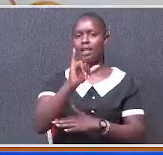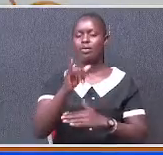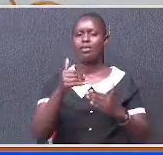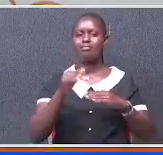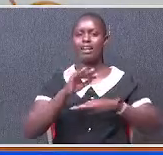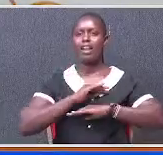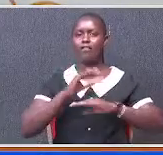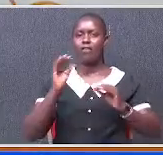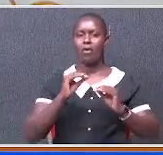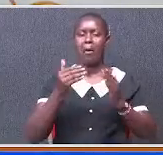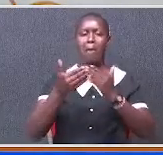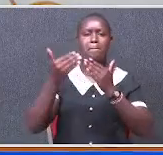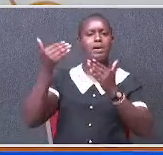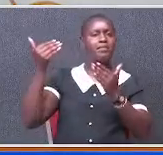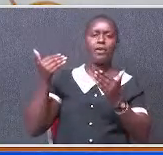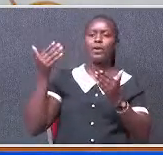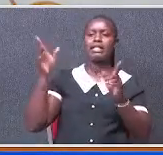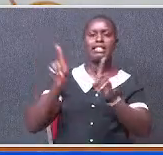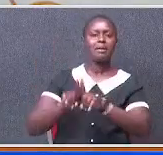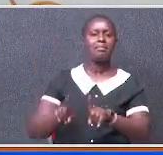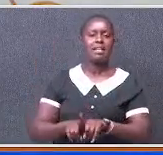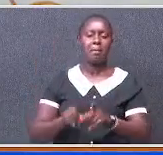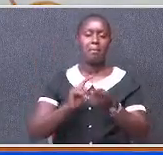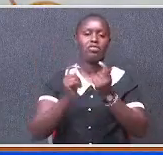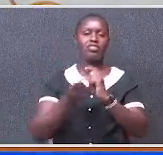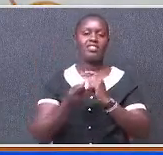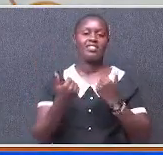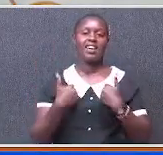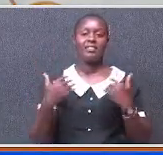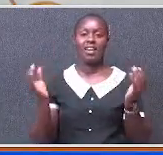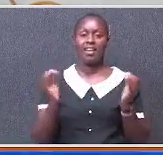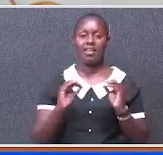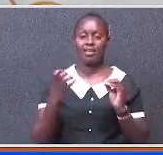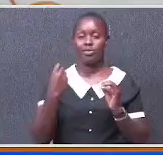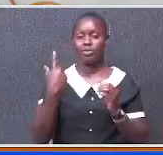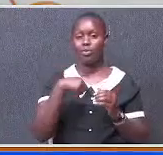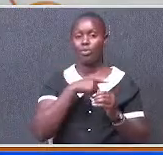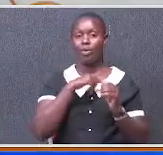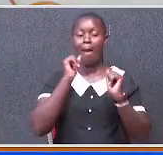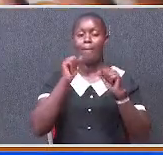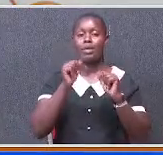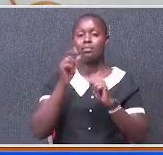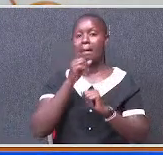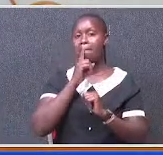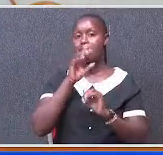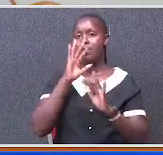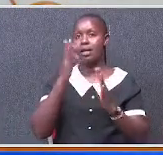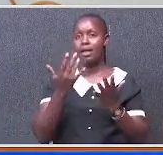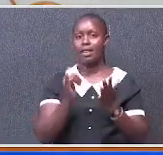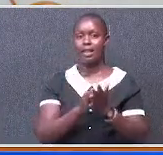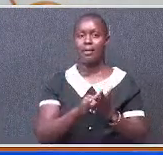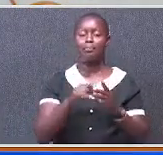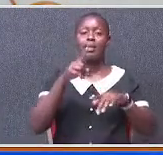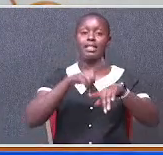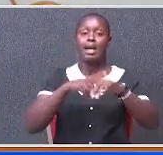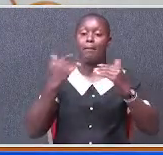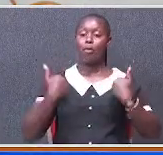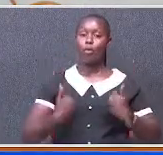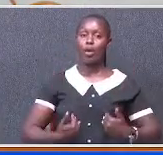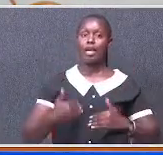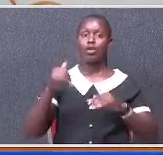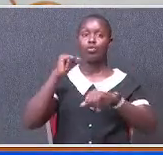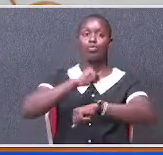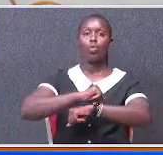awali. Kwa hivyo mimi sijaona kama kuna mabadiliko ambayo tunaweza tukasema kwamba enzi zetu tulipokuwa shuleni tulikuwa